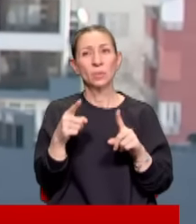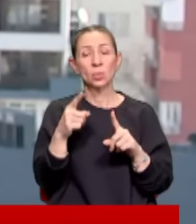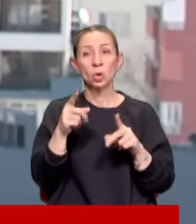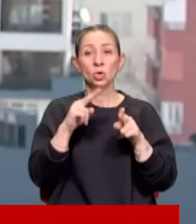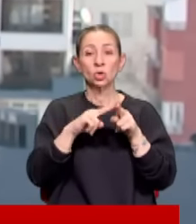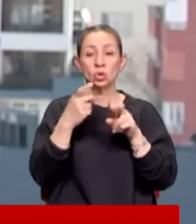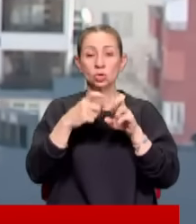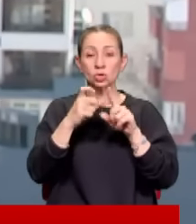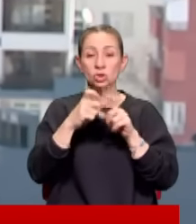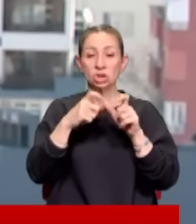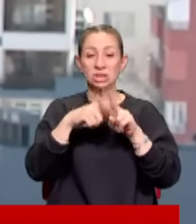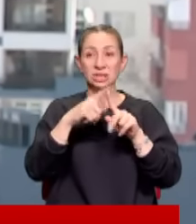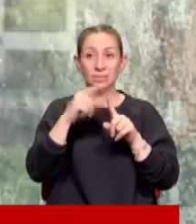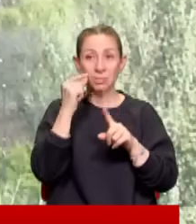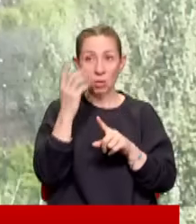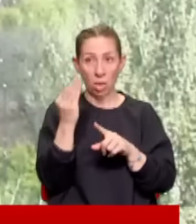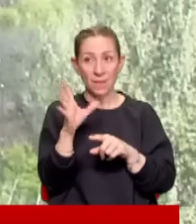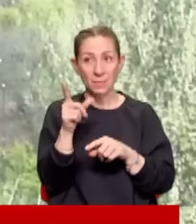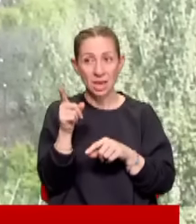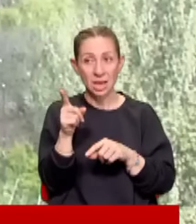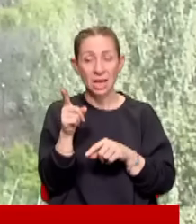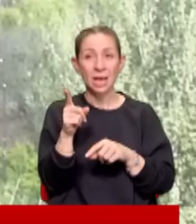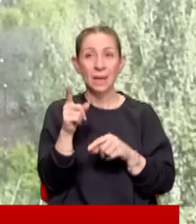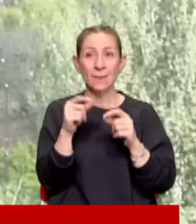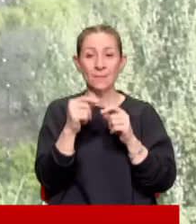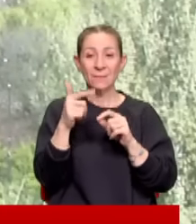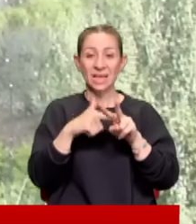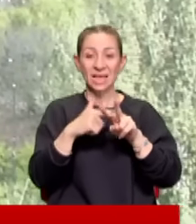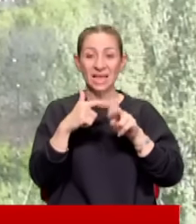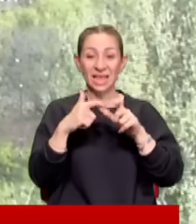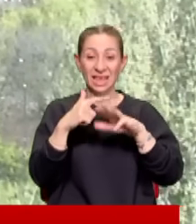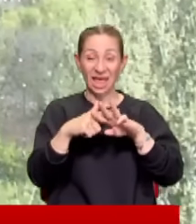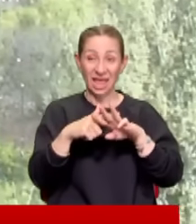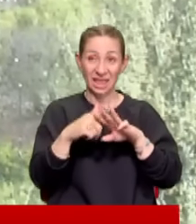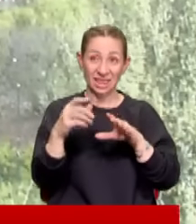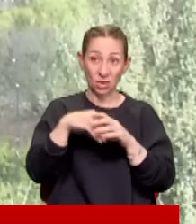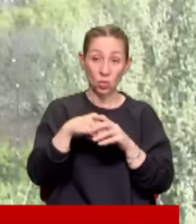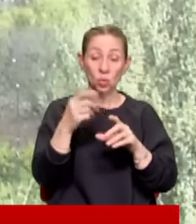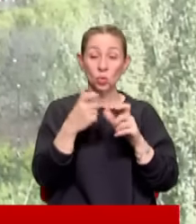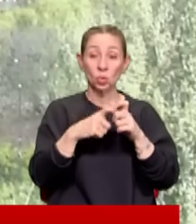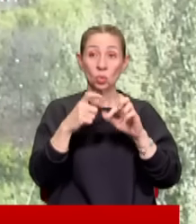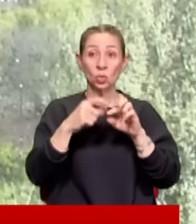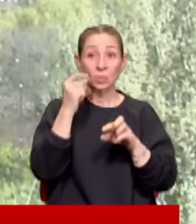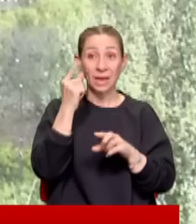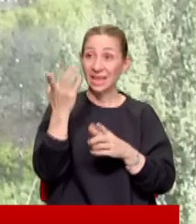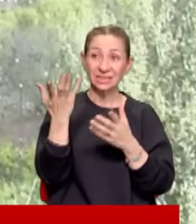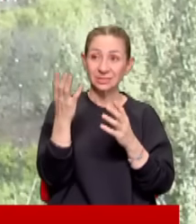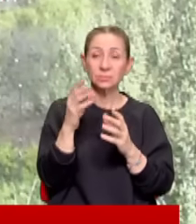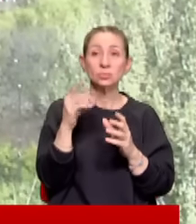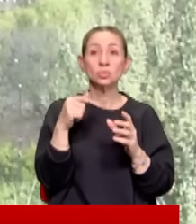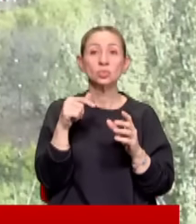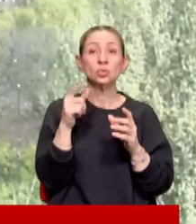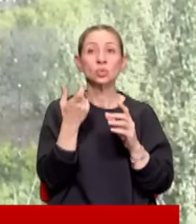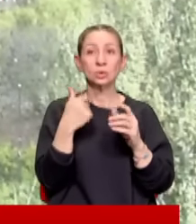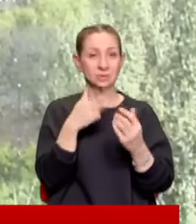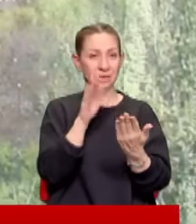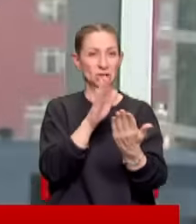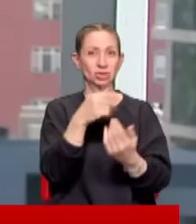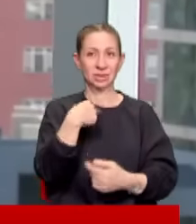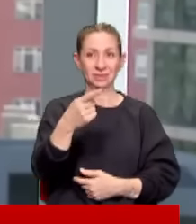Kürşat Bey olabilir mi? Bilge Yılmaz dahil olur mu? Uğur Poyraz burada nerede durur? Uğur Poyraz şu an tam karşında